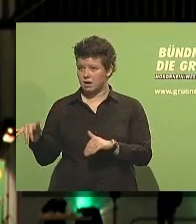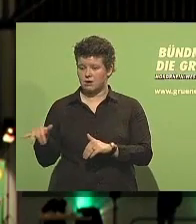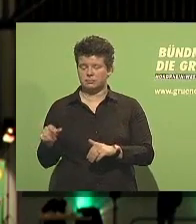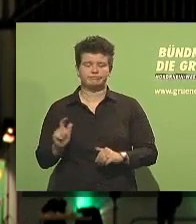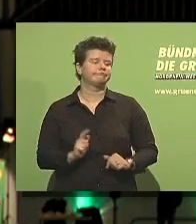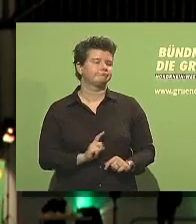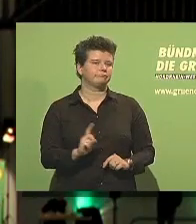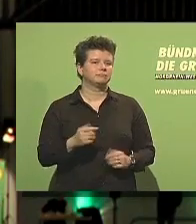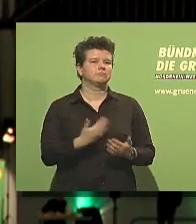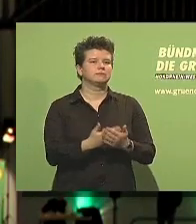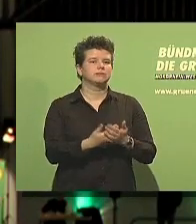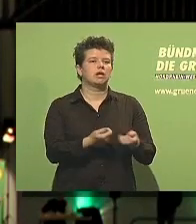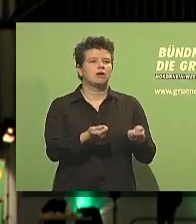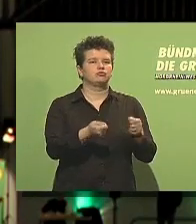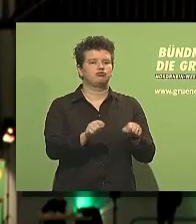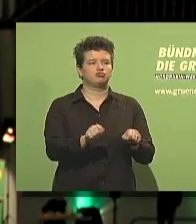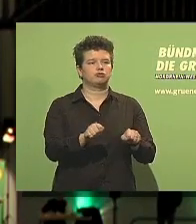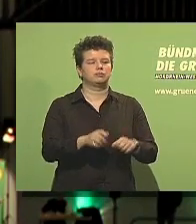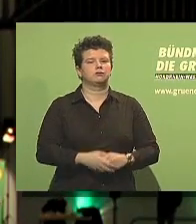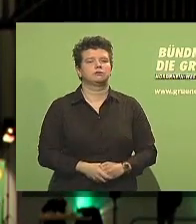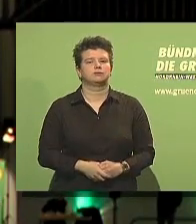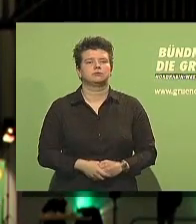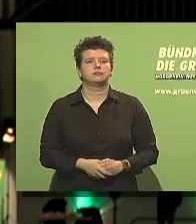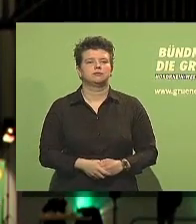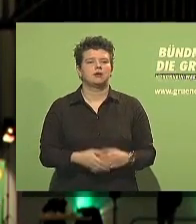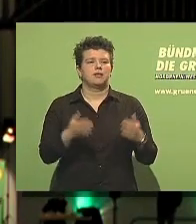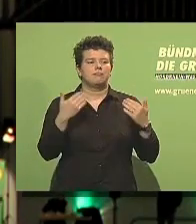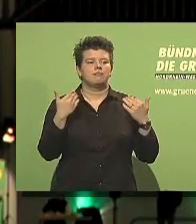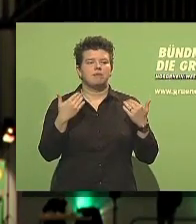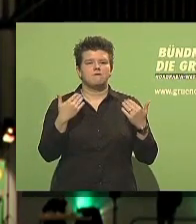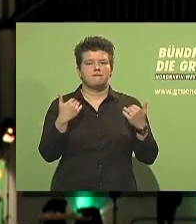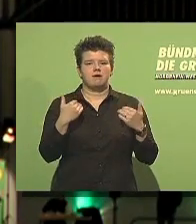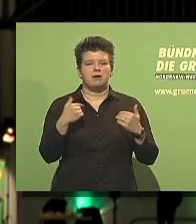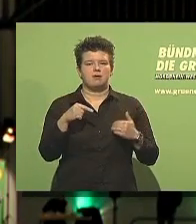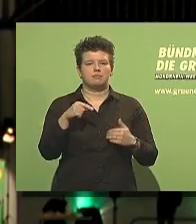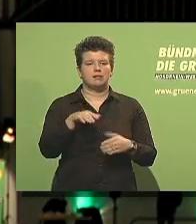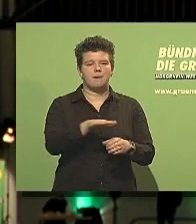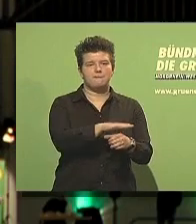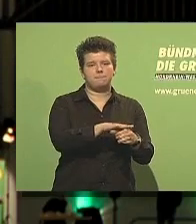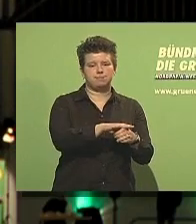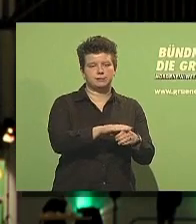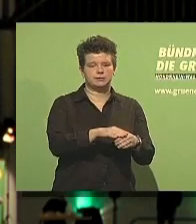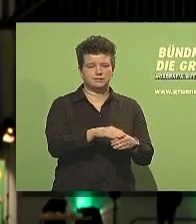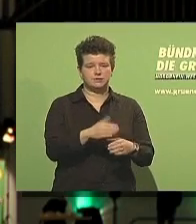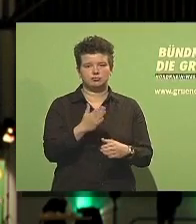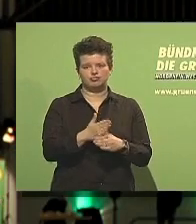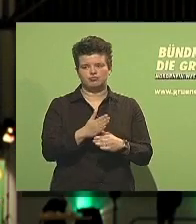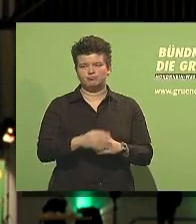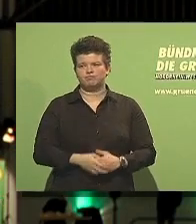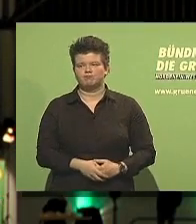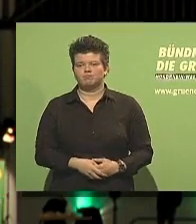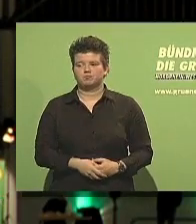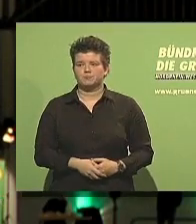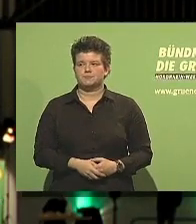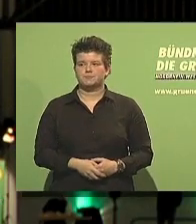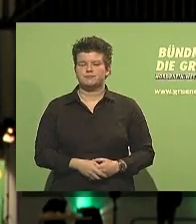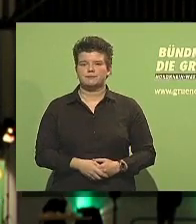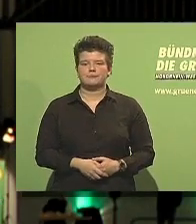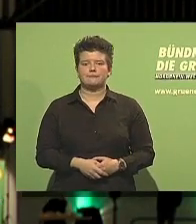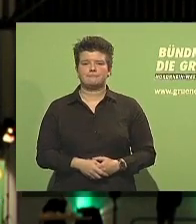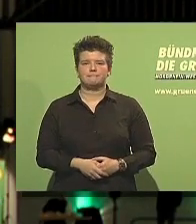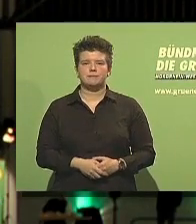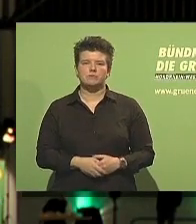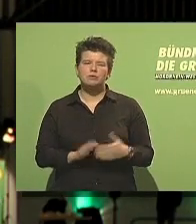Damit schließen wir dann hier die Bewerbung für diesen Platz Und ich habe noch kurz zwei